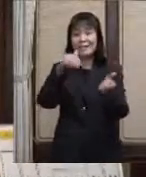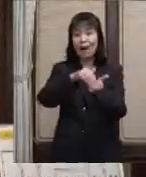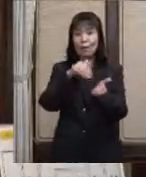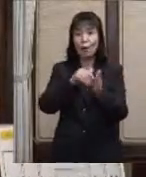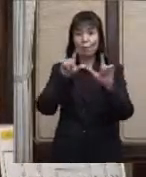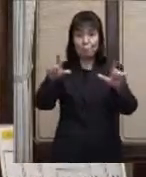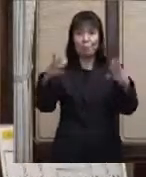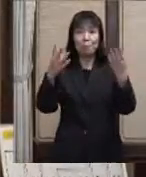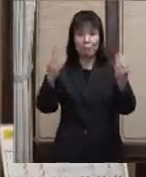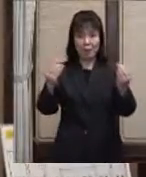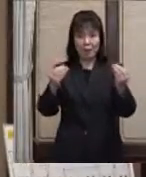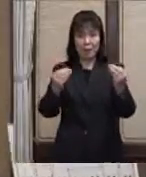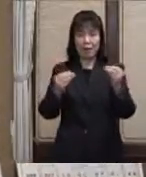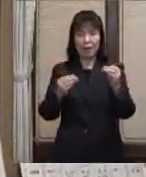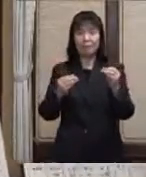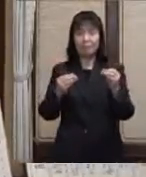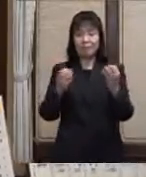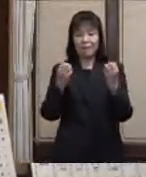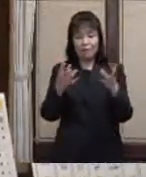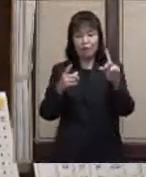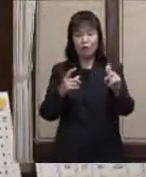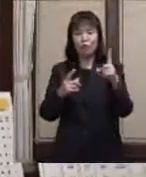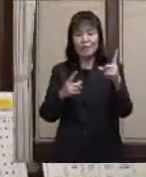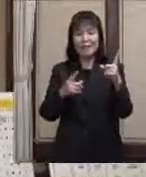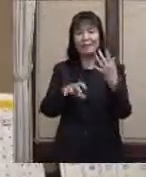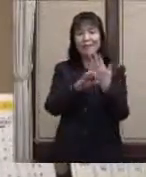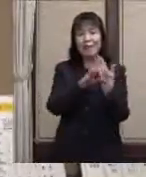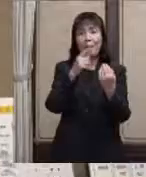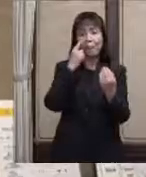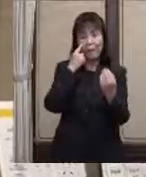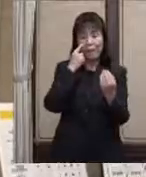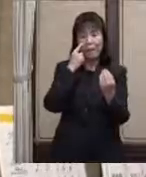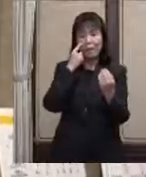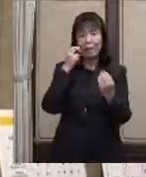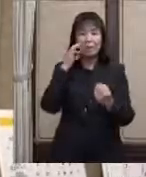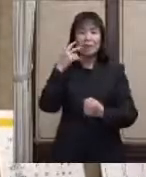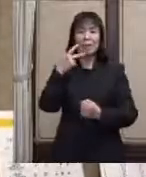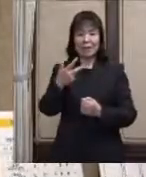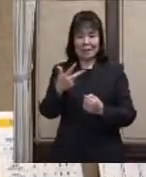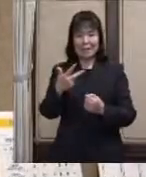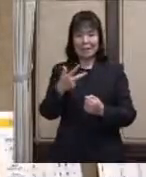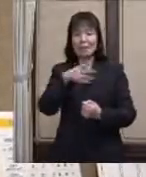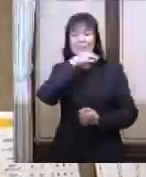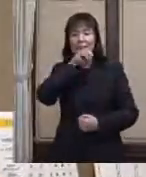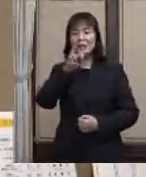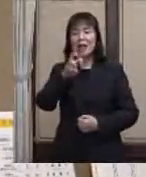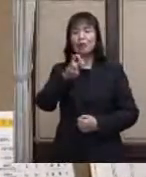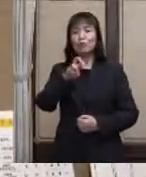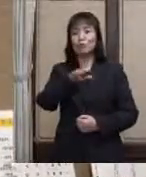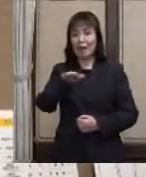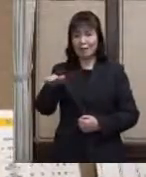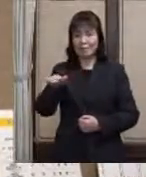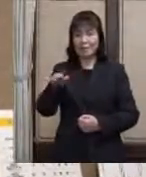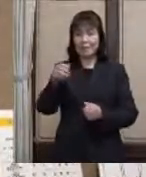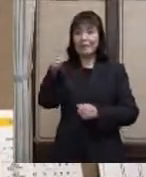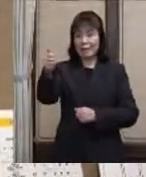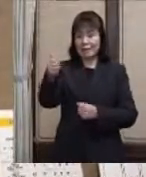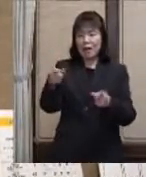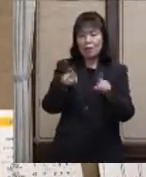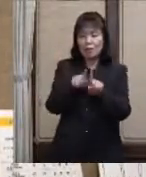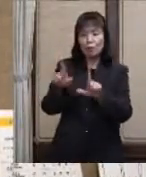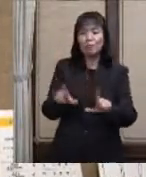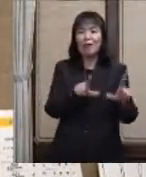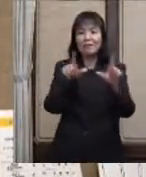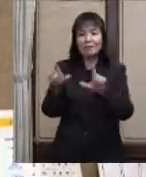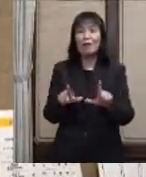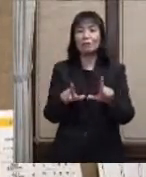一番最後のところですね、最新のところ、11事例目の松山市30代男性の同居のご家族